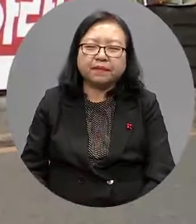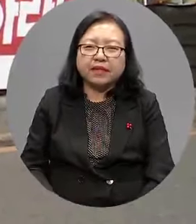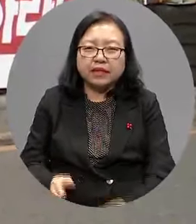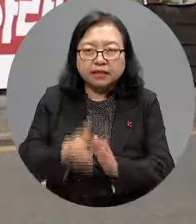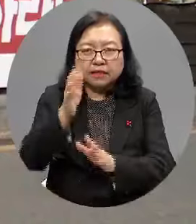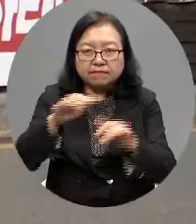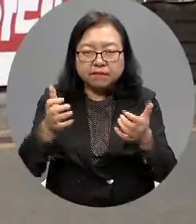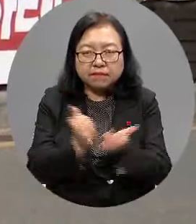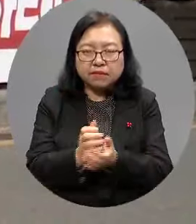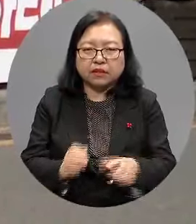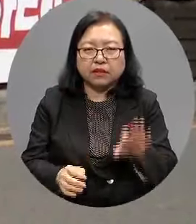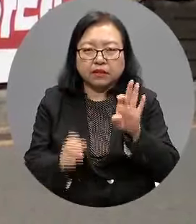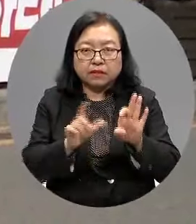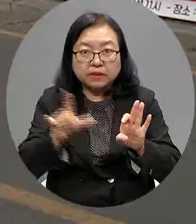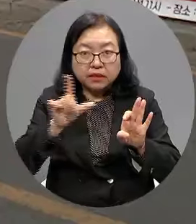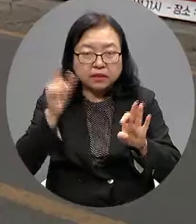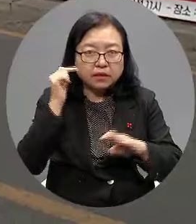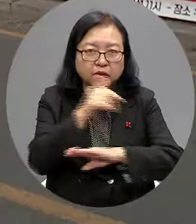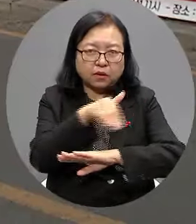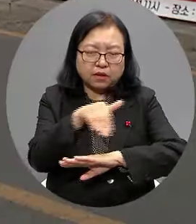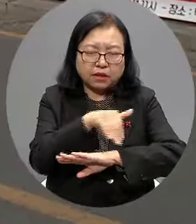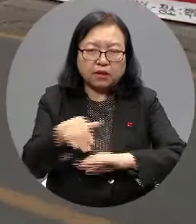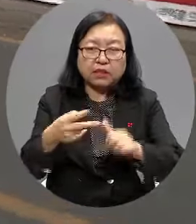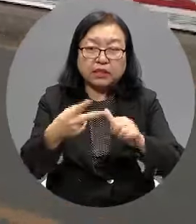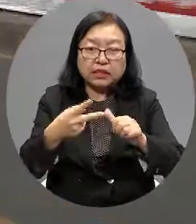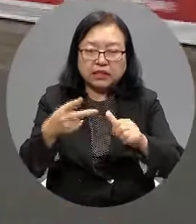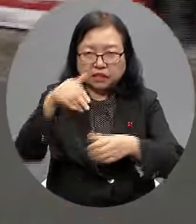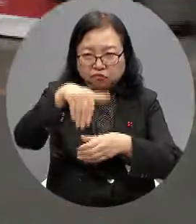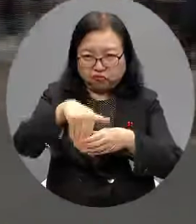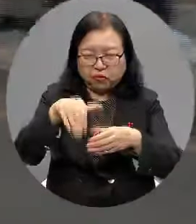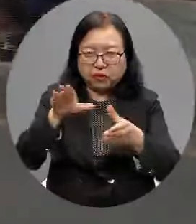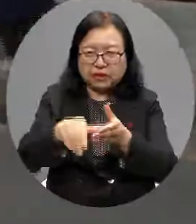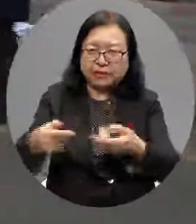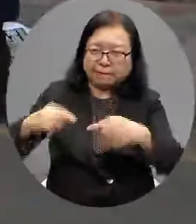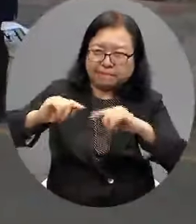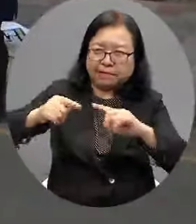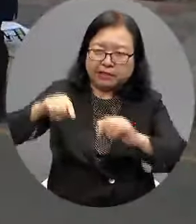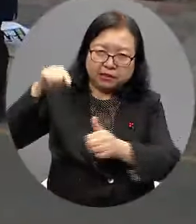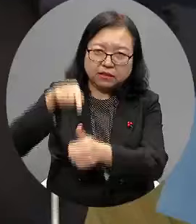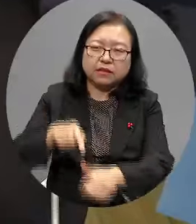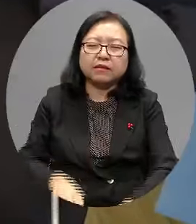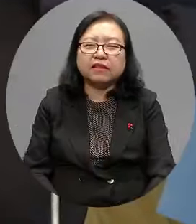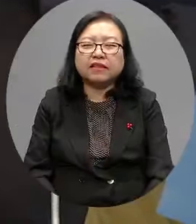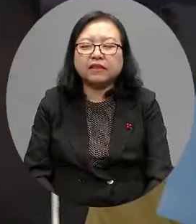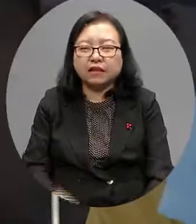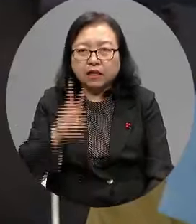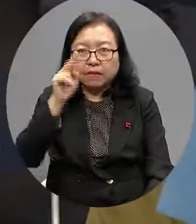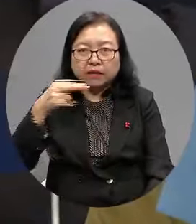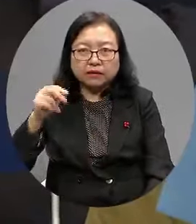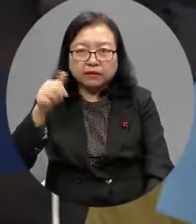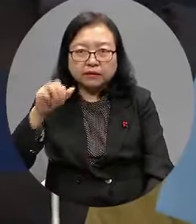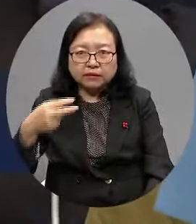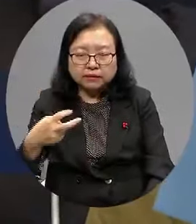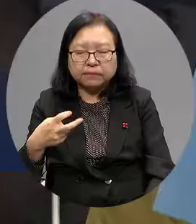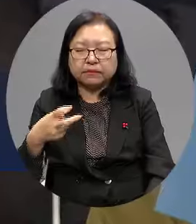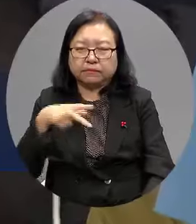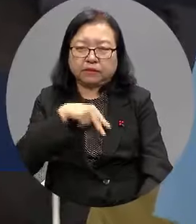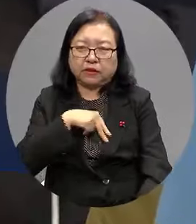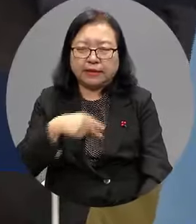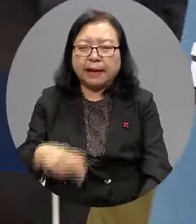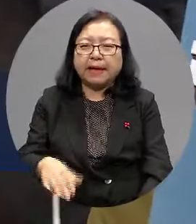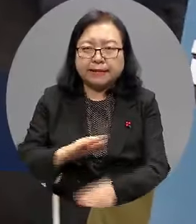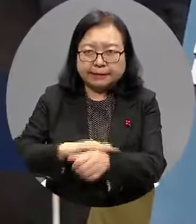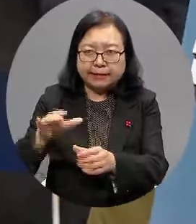시민단체들은 오는 14일로 예정된 2차 탄핵안 투표 동참을 요구했습니다. 박덕흠 의원이 올바른 선택을